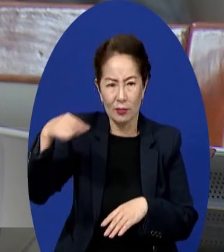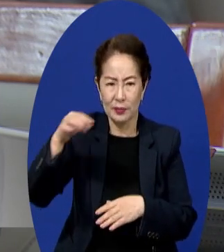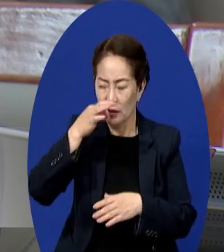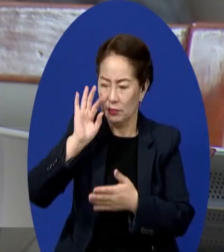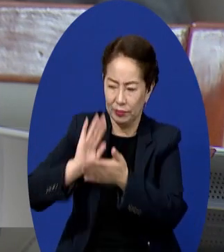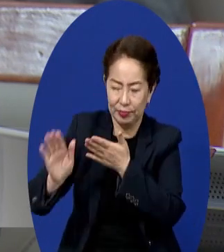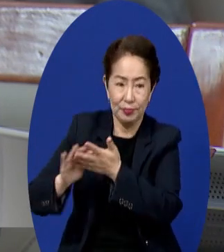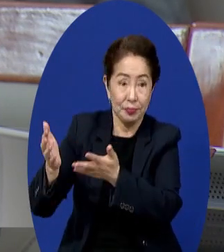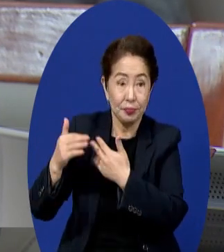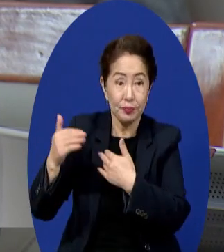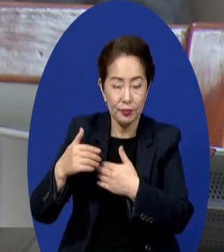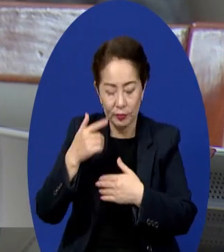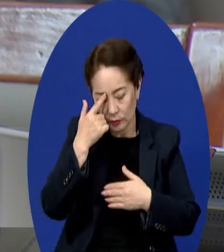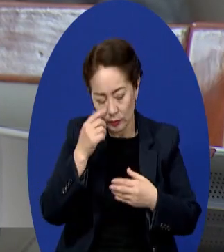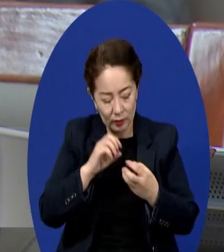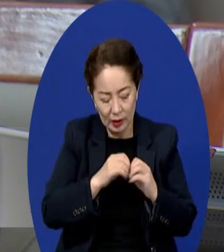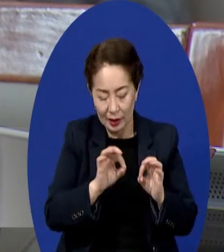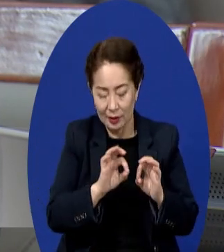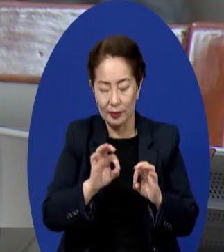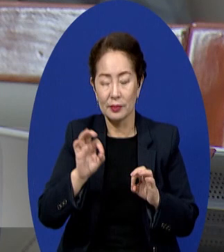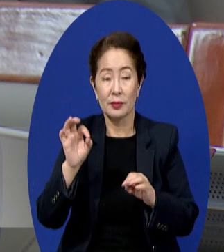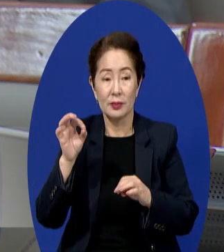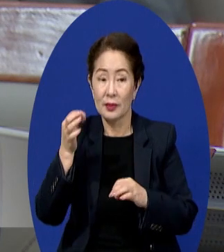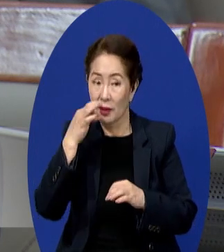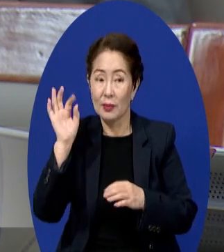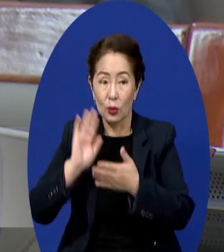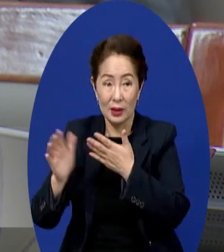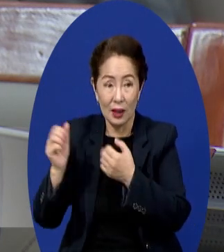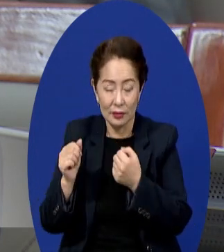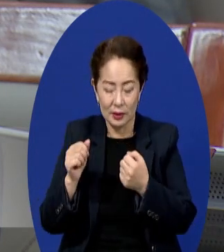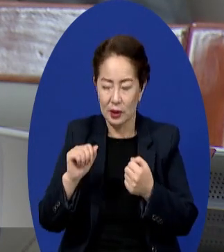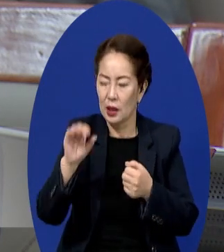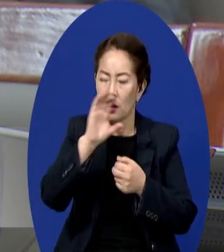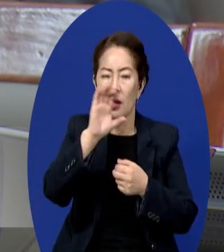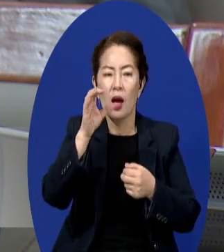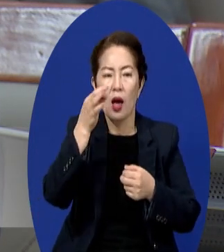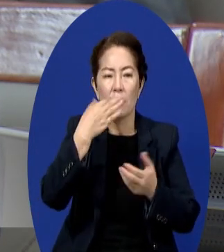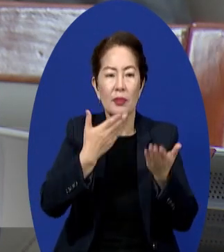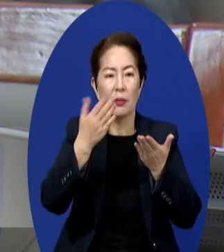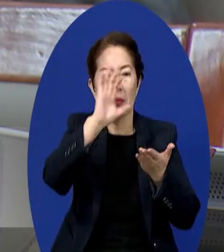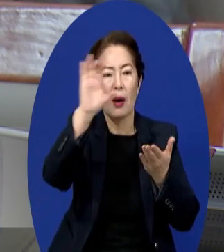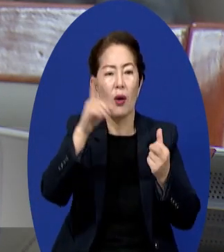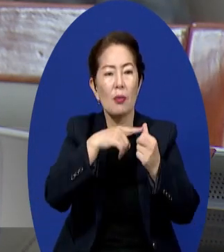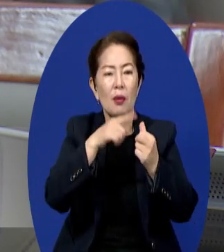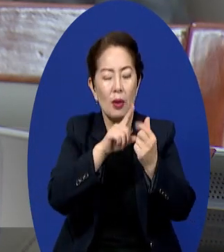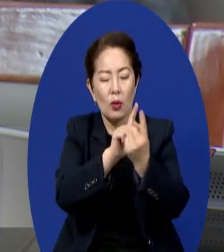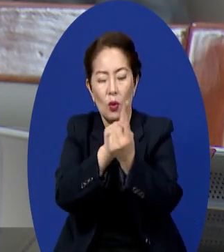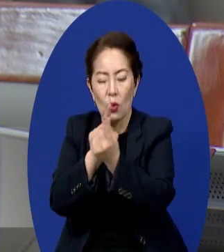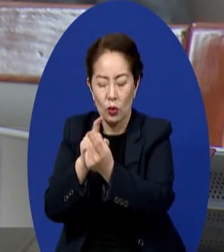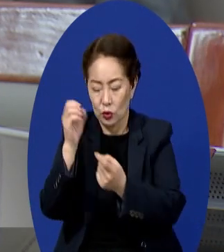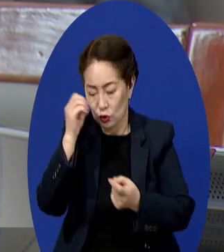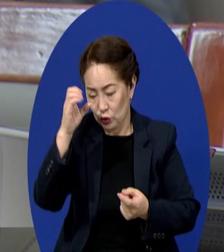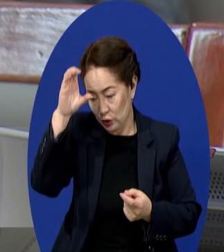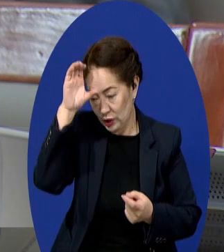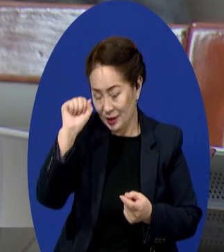тариага. За тийм учраас эдгээр байгууллагуудад бол бид нар буулц зохион байгуулж ерөнхий сайдын үүрэг чиглэл өгсөний